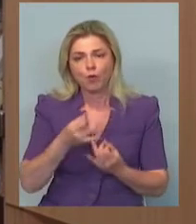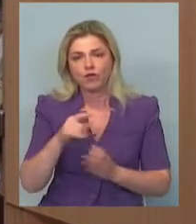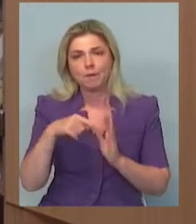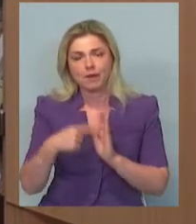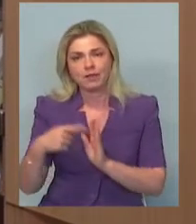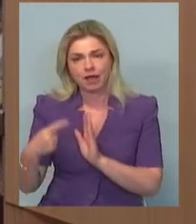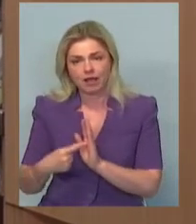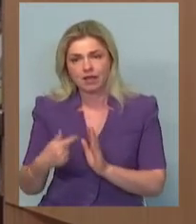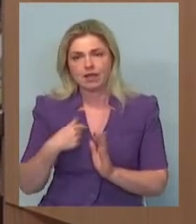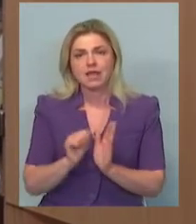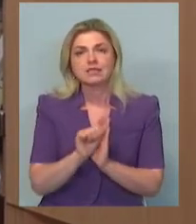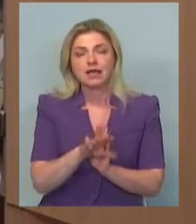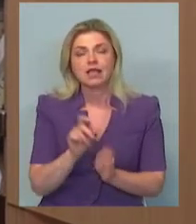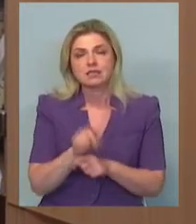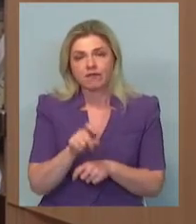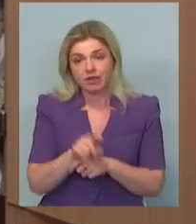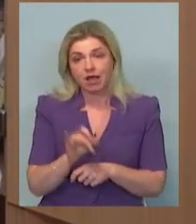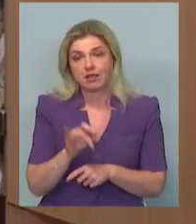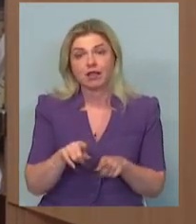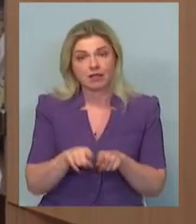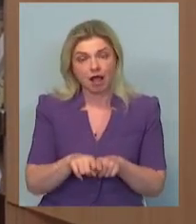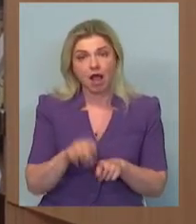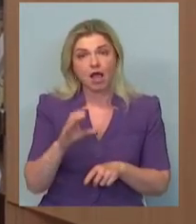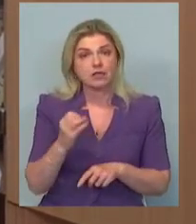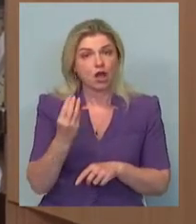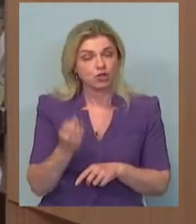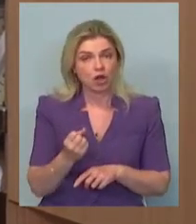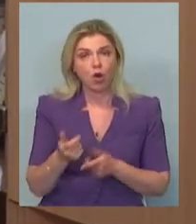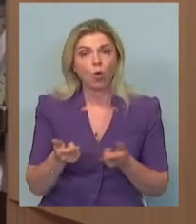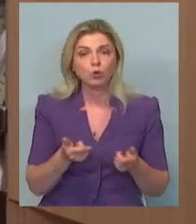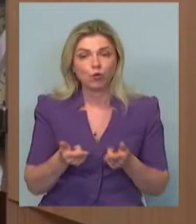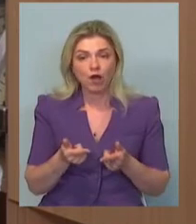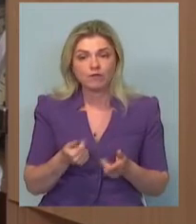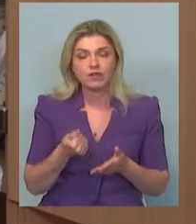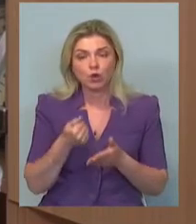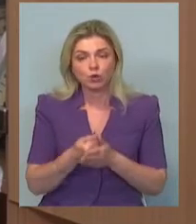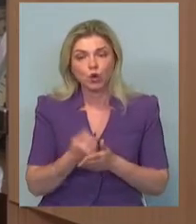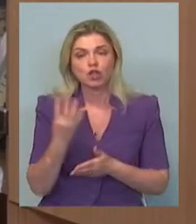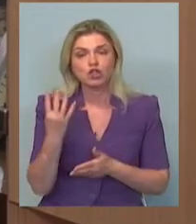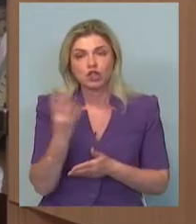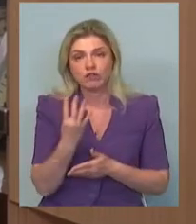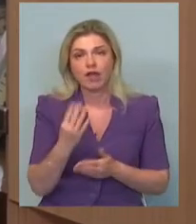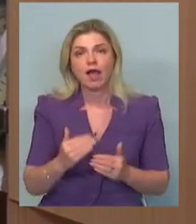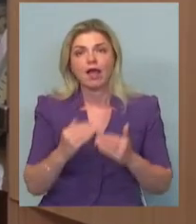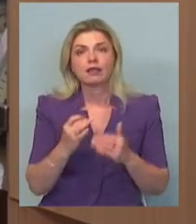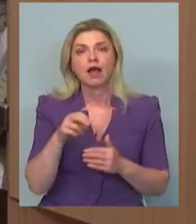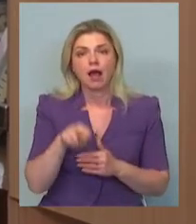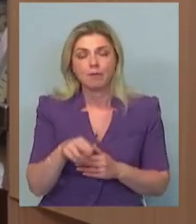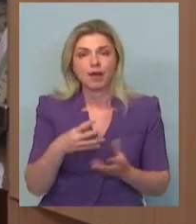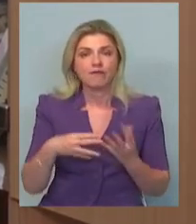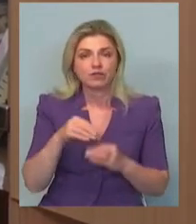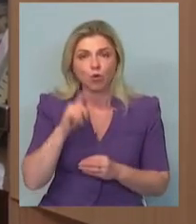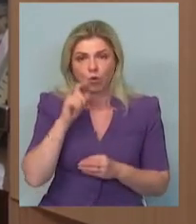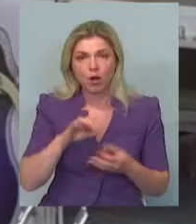питання, я їм скидувала завдання таким чином. Ну, Олександр, правда, готувався ж до четвертого етапу Всеукраїнської олімпіади